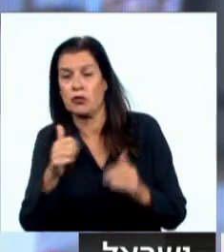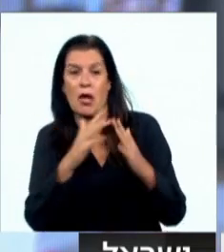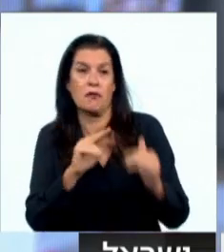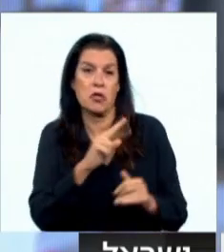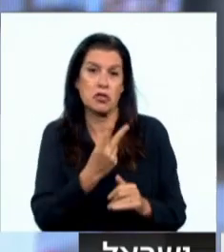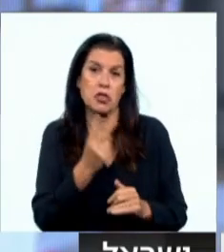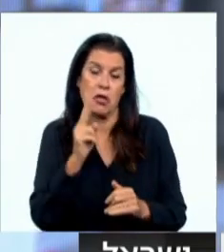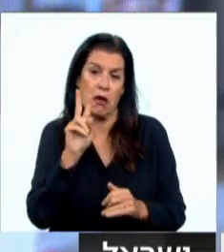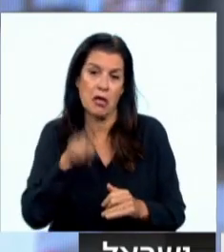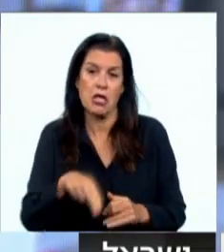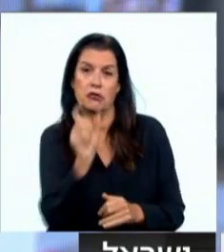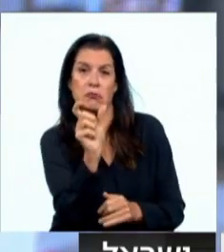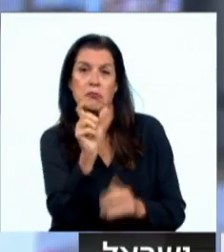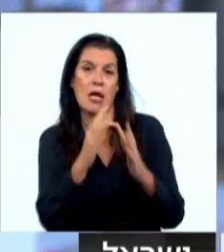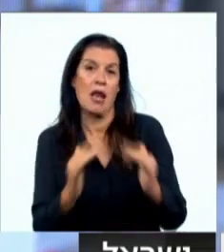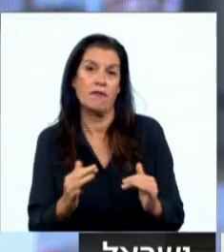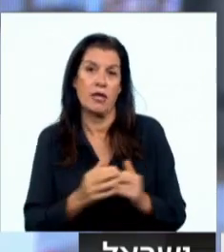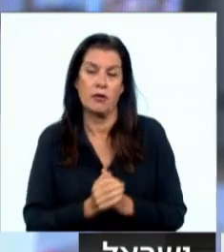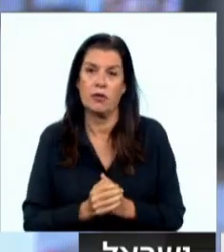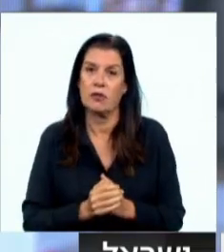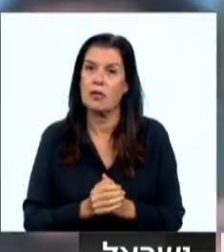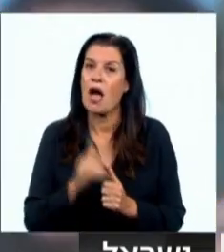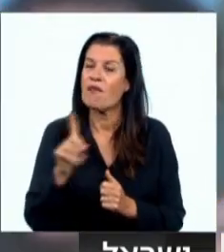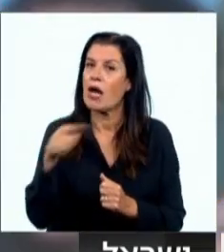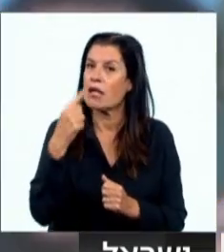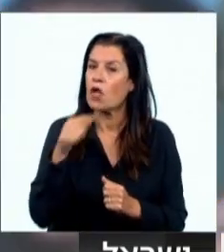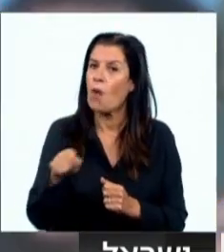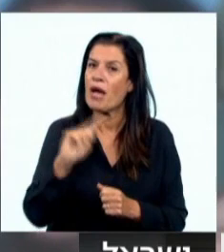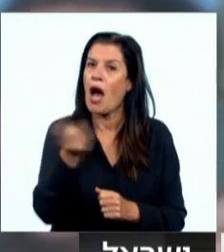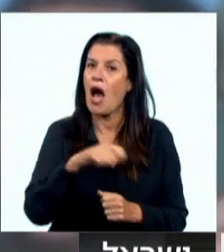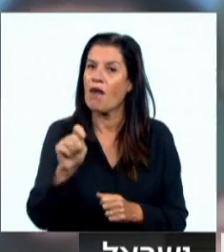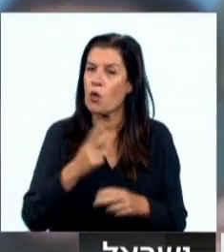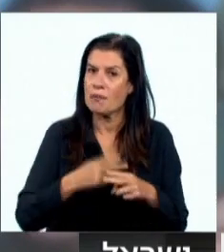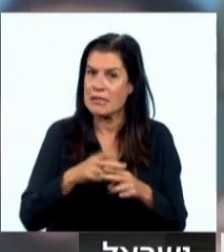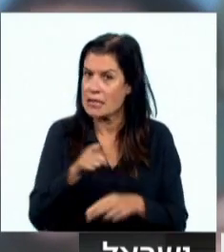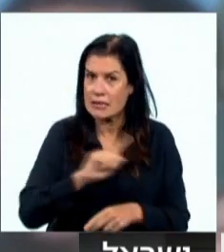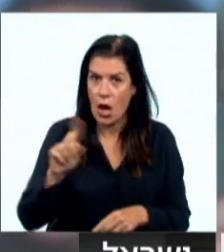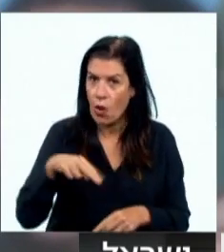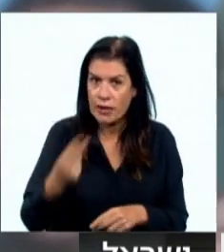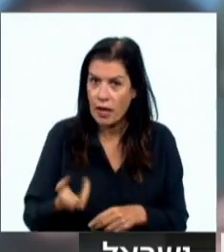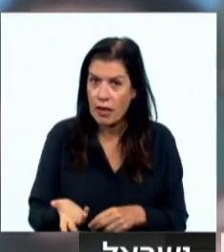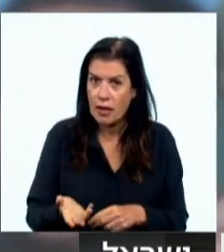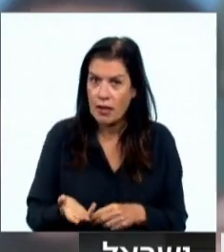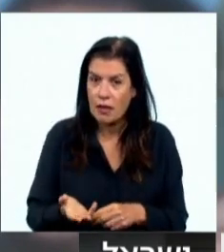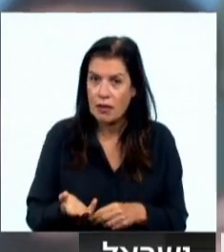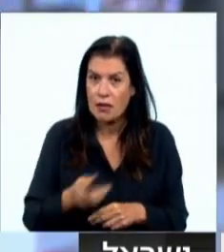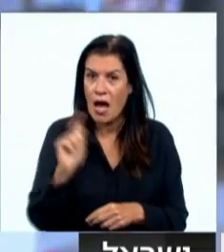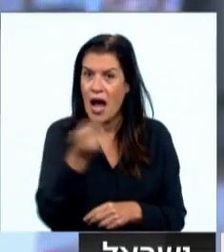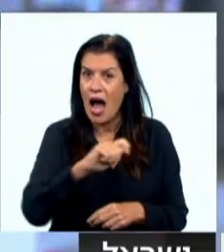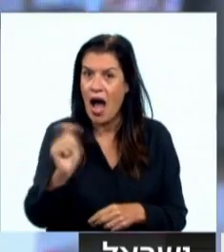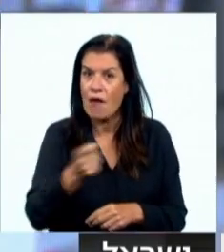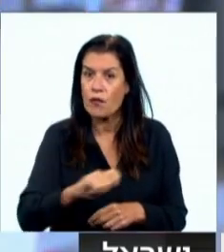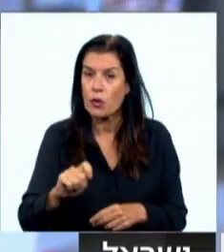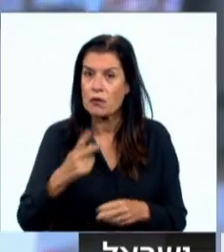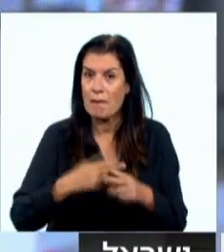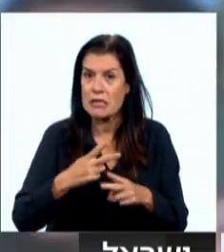שחרבות ברזל זה לא יהיה... שלג, וזה לא תפס, ששלום הגליל. זהו, זאת השאלה, כי השם חרבות ברזל נקבע על ידי מערכת הביטחון.